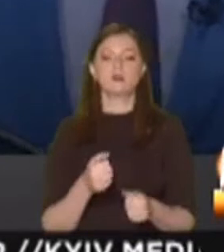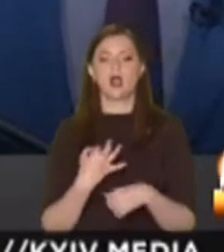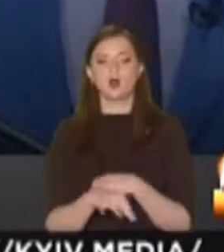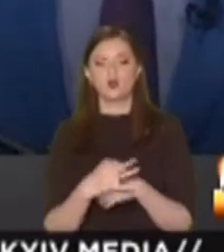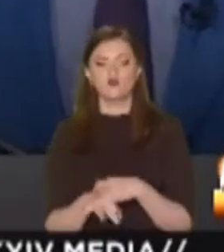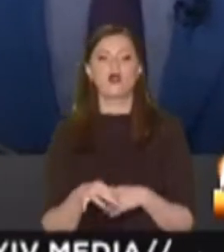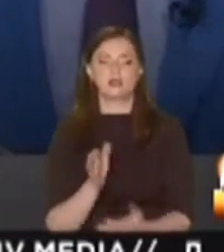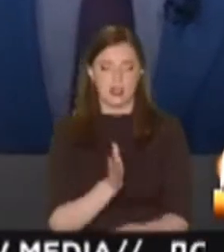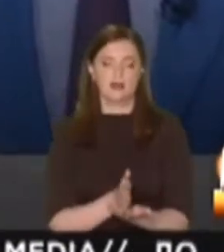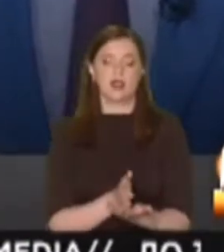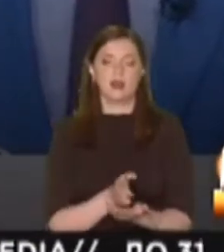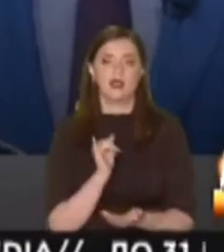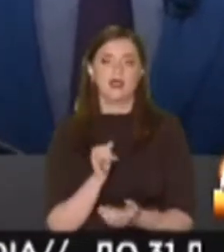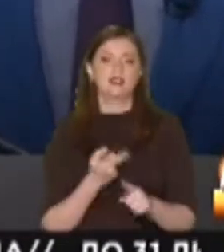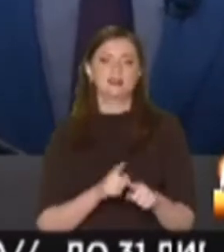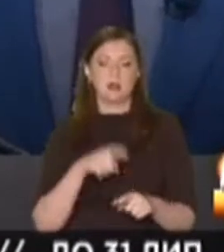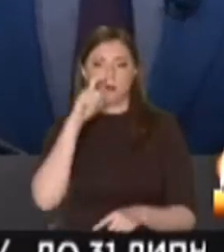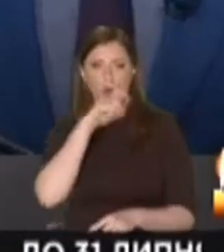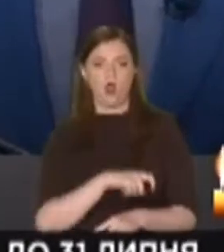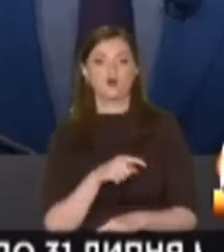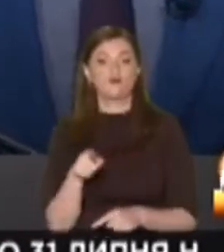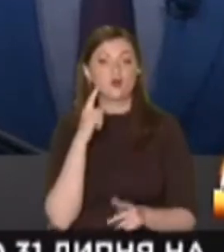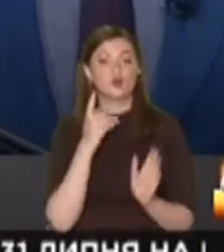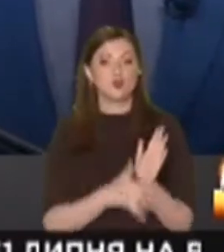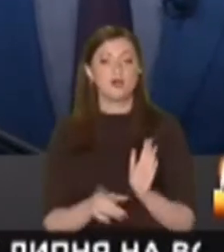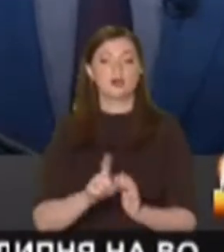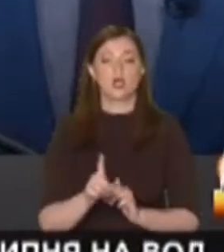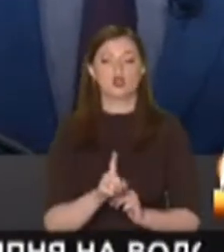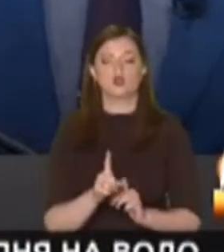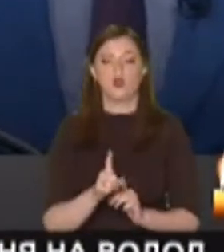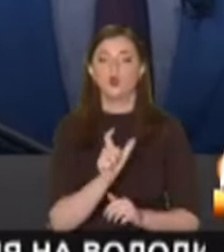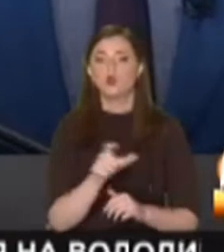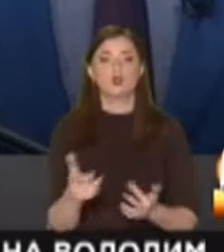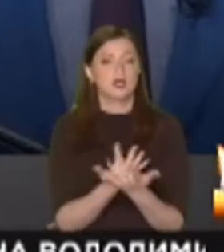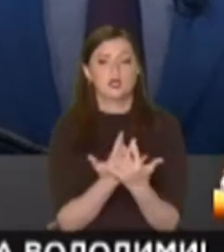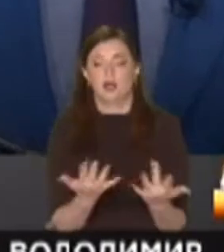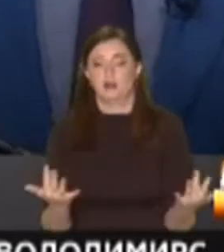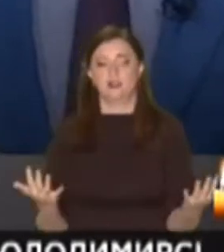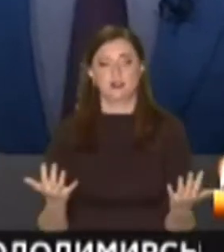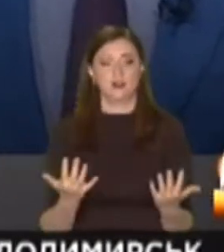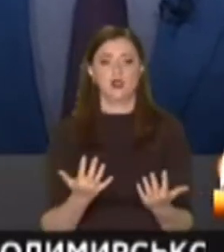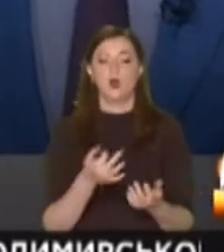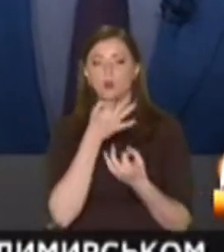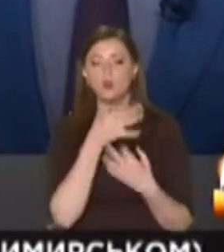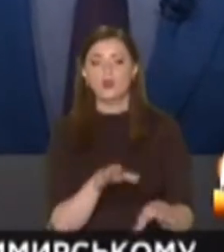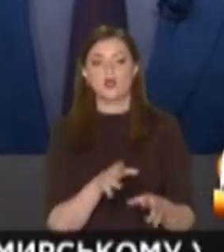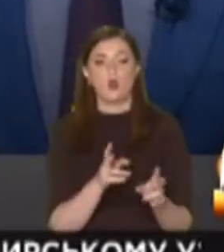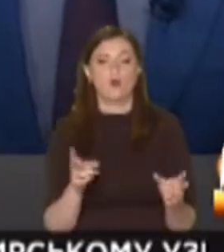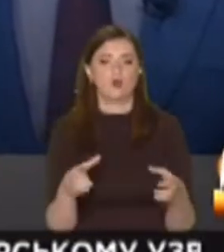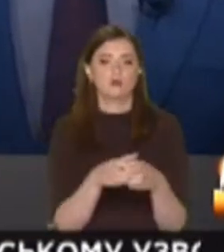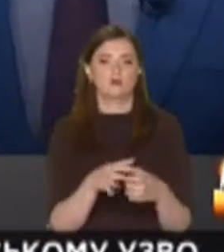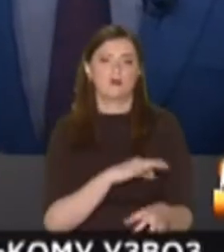катування, вони існують. І звичайно, що це погано. Ну, ви ж теж розумієте, що, ну, люди різні абсолютно. В будь-якому русі,